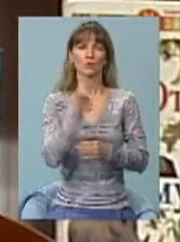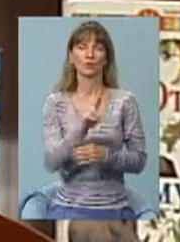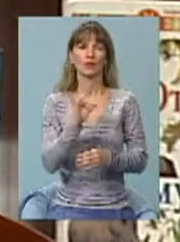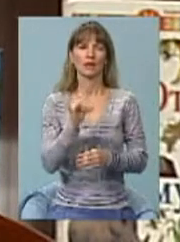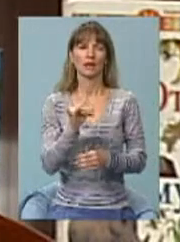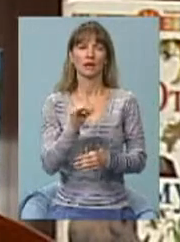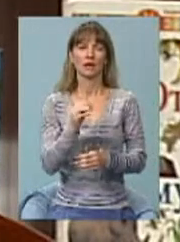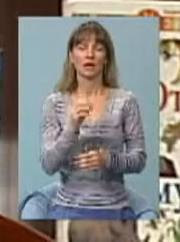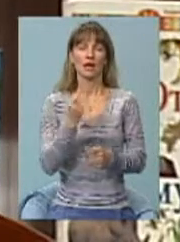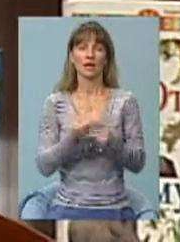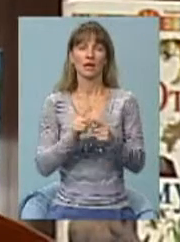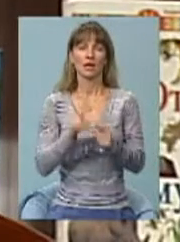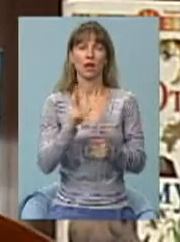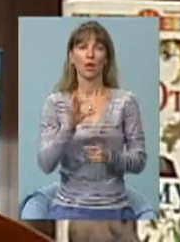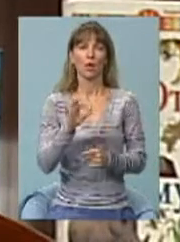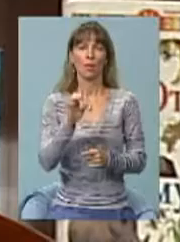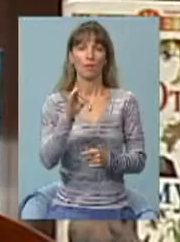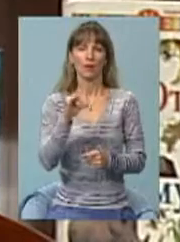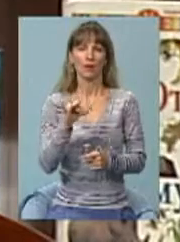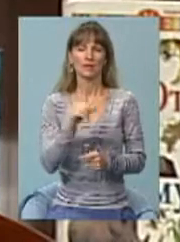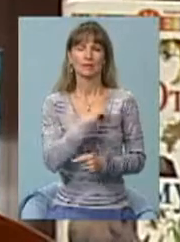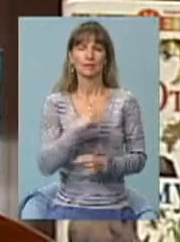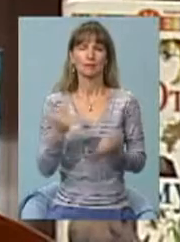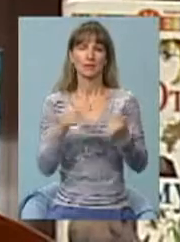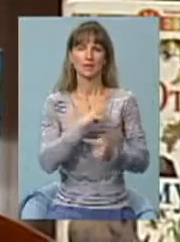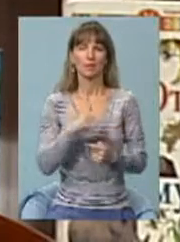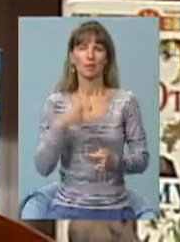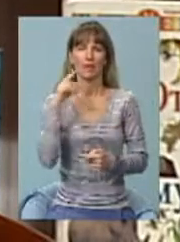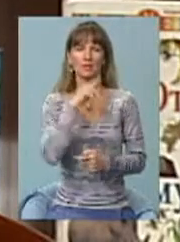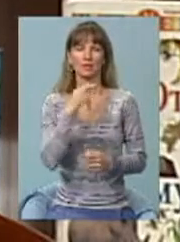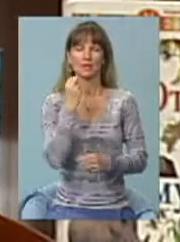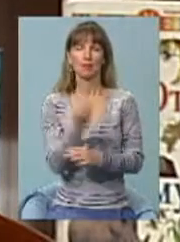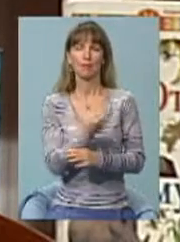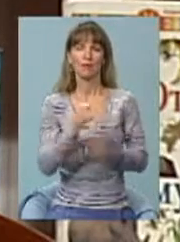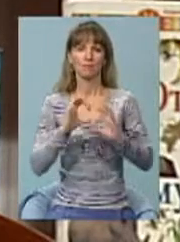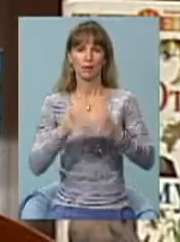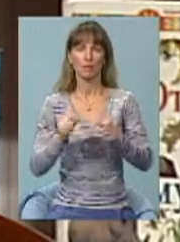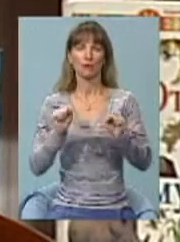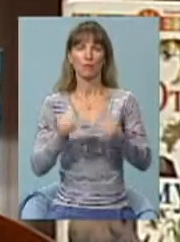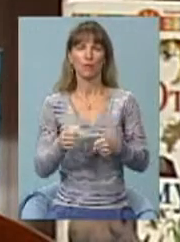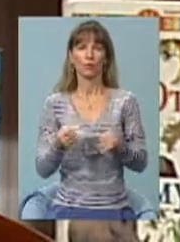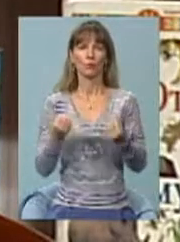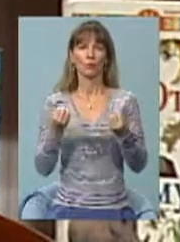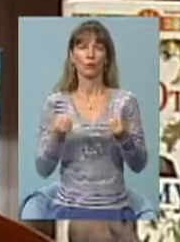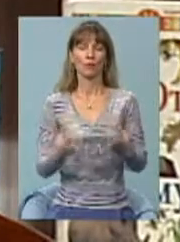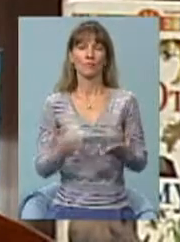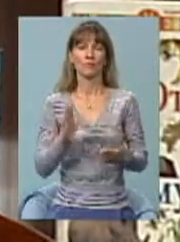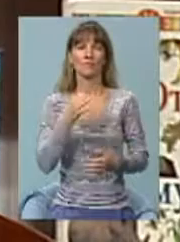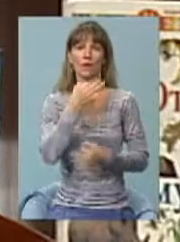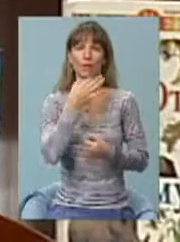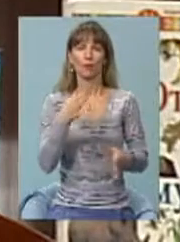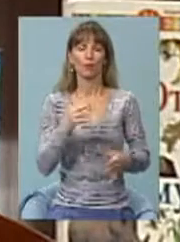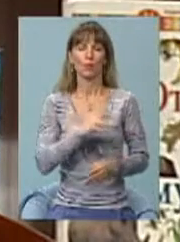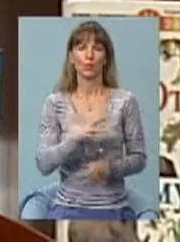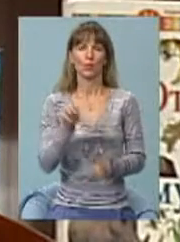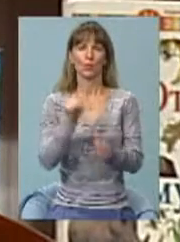кобры эти королевские, они самые большие, самые ядовитые змеи в мире, они могут просто в любую минуту